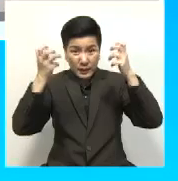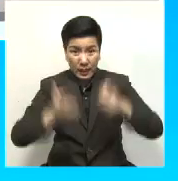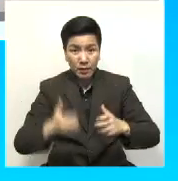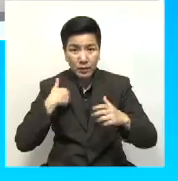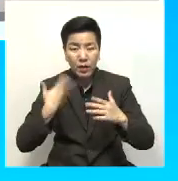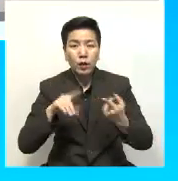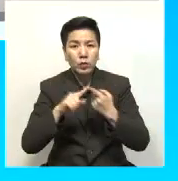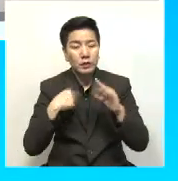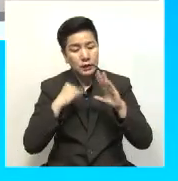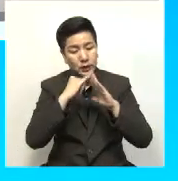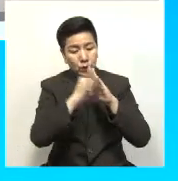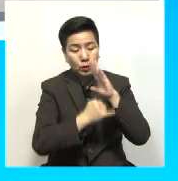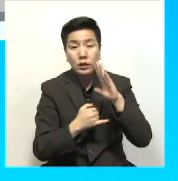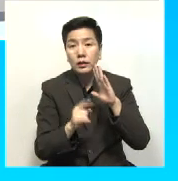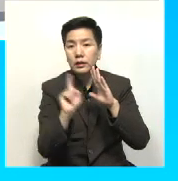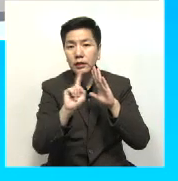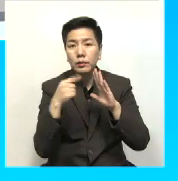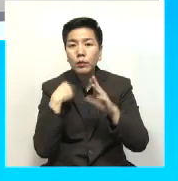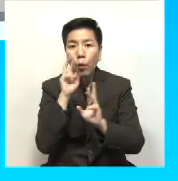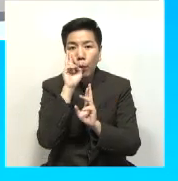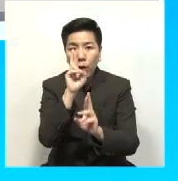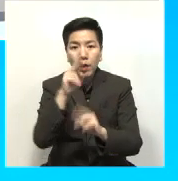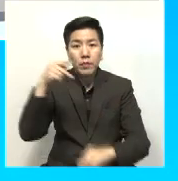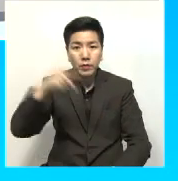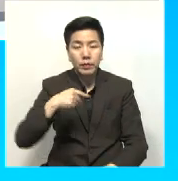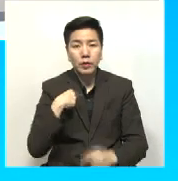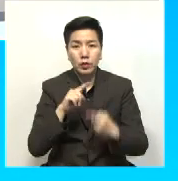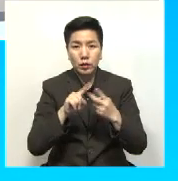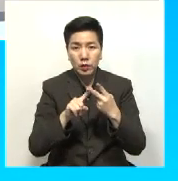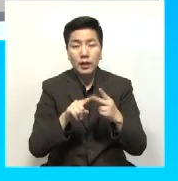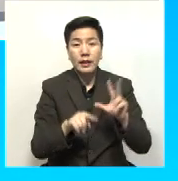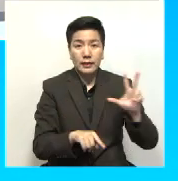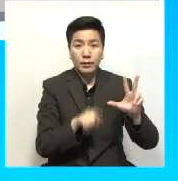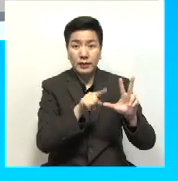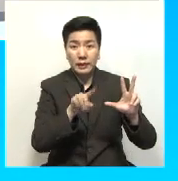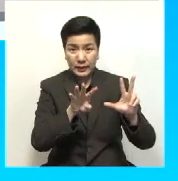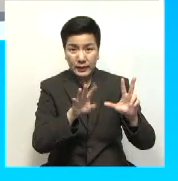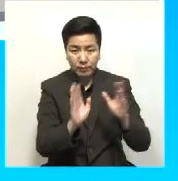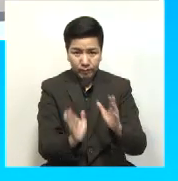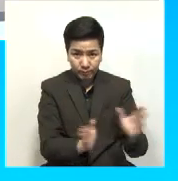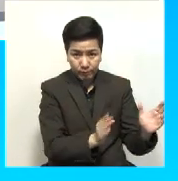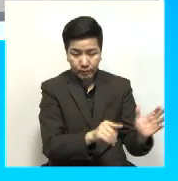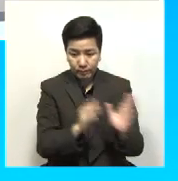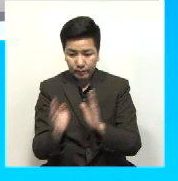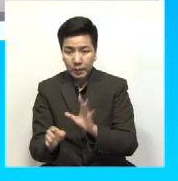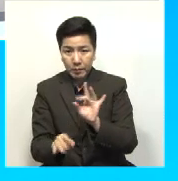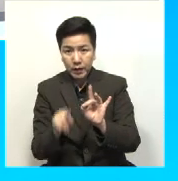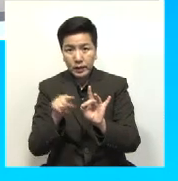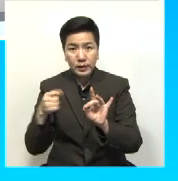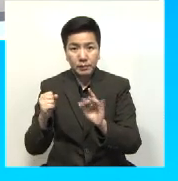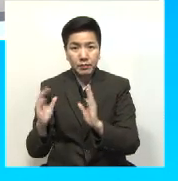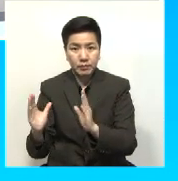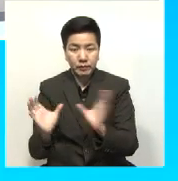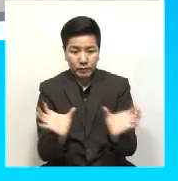ากนะคะยังมีพื้นที่อื่นๆที่ต้องเฝ้าระวังในช่วงนี้ไหมคะเพราะว่าท่านบอกว่ามี2ช่วงคือ3ถึง4ตุลากับอีกช่วงนึงที่จะมาอีกก็คือ8ถึง10ตุล